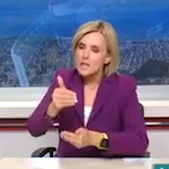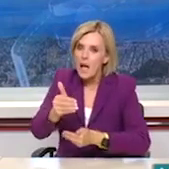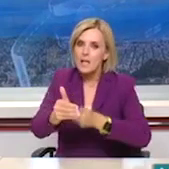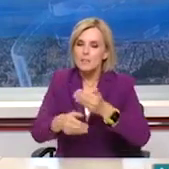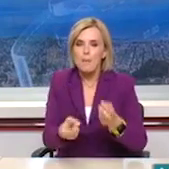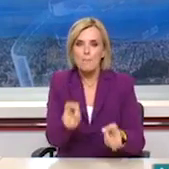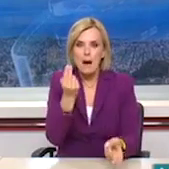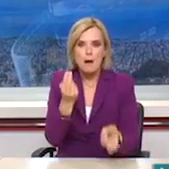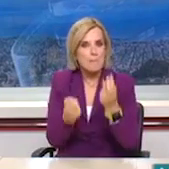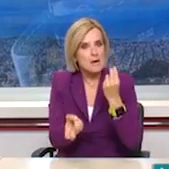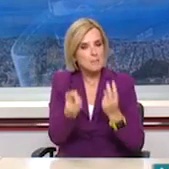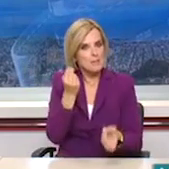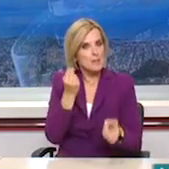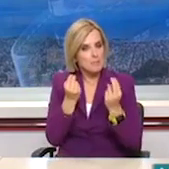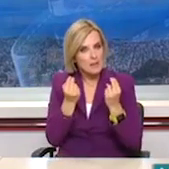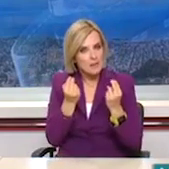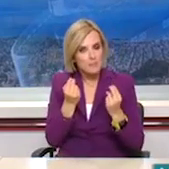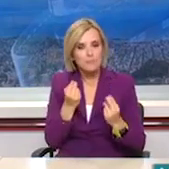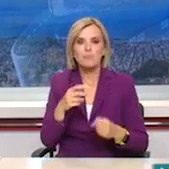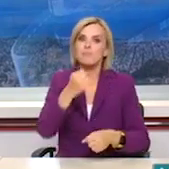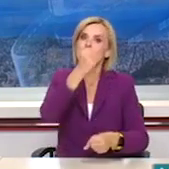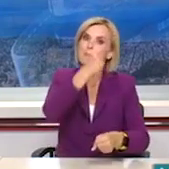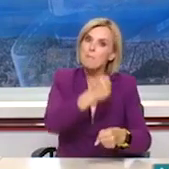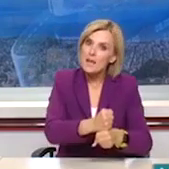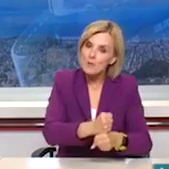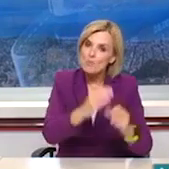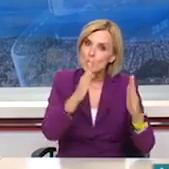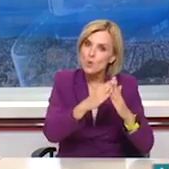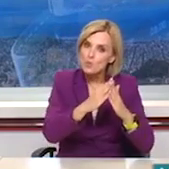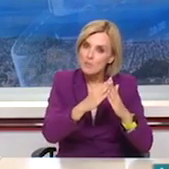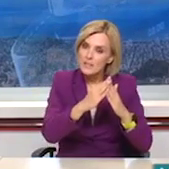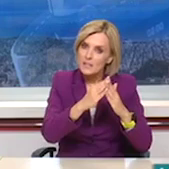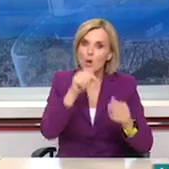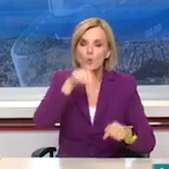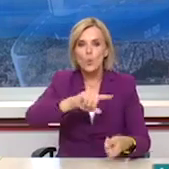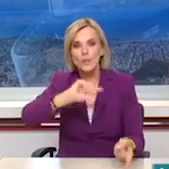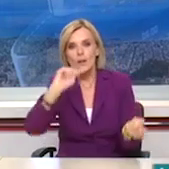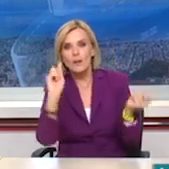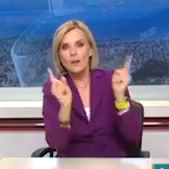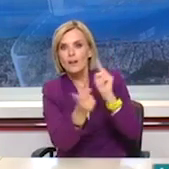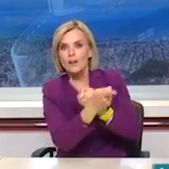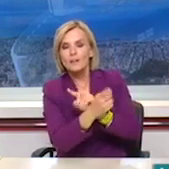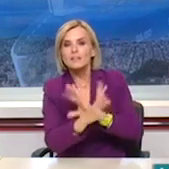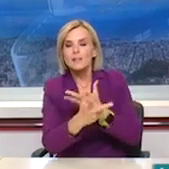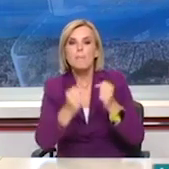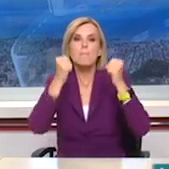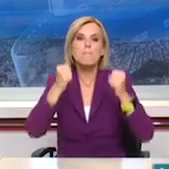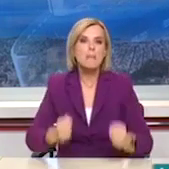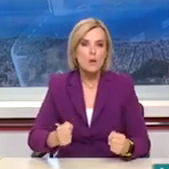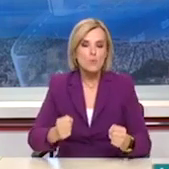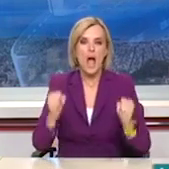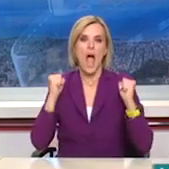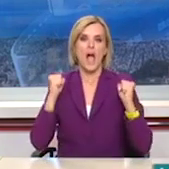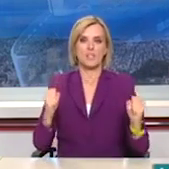και άρση των περιορισμών. Από το δύσκολο μένουμε σπίτι, έχουμε περάσει το εξίσου δύσκολο, μένουμε ασφαλείς. Το να μείνουμε